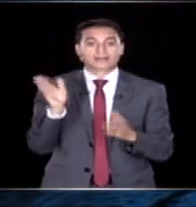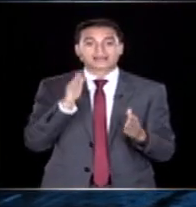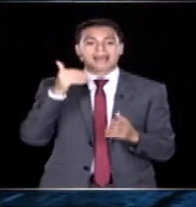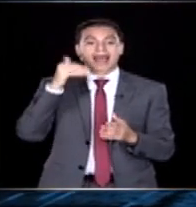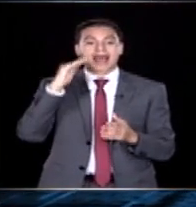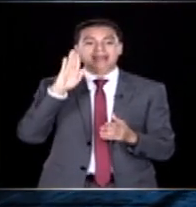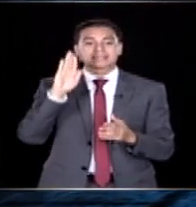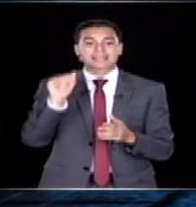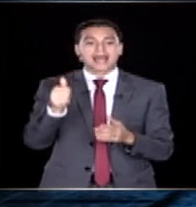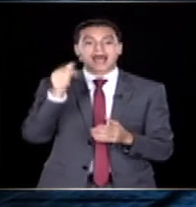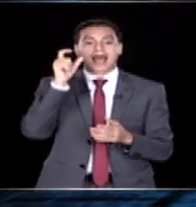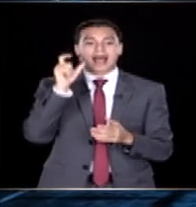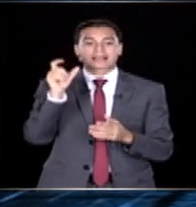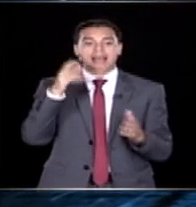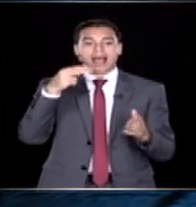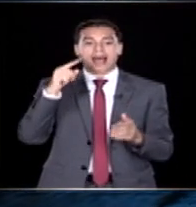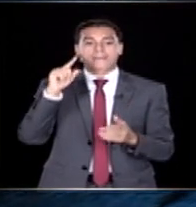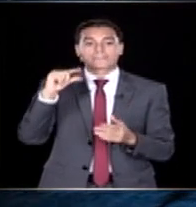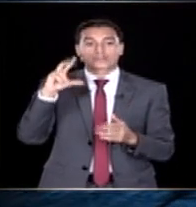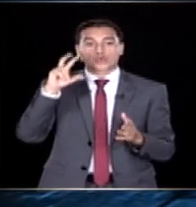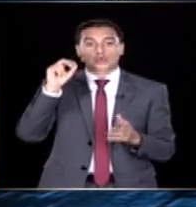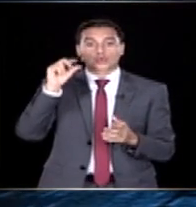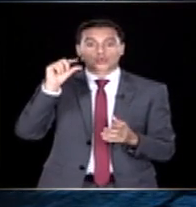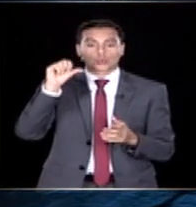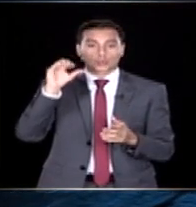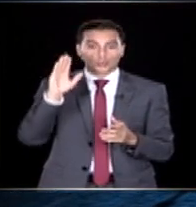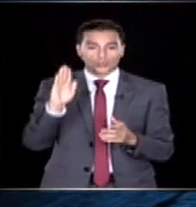يحيى حقي، يوسف السباعي.